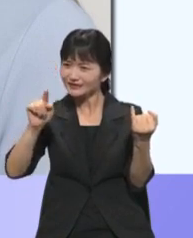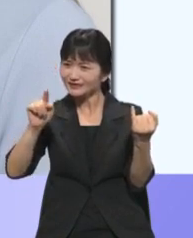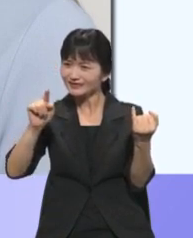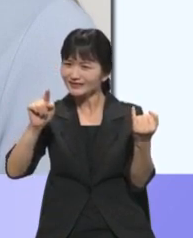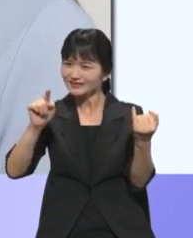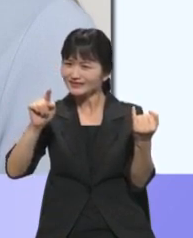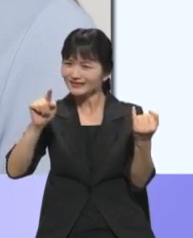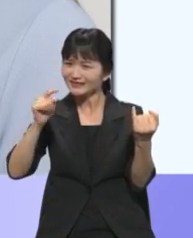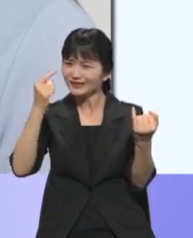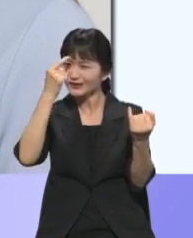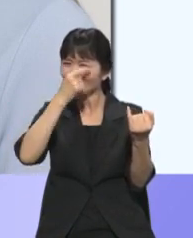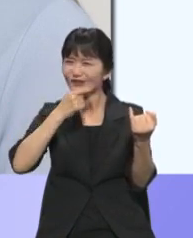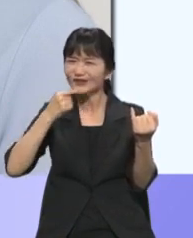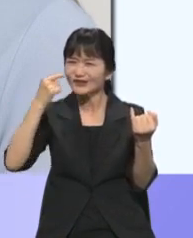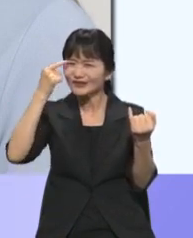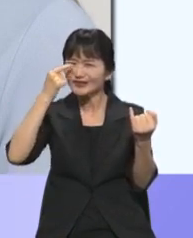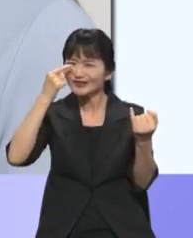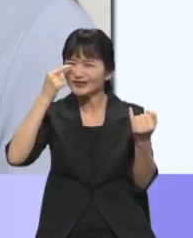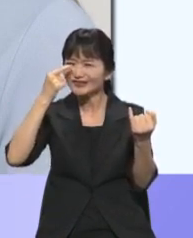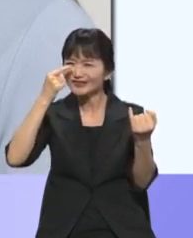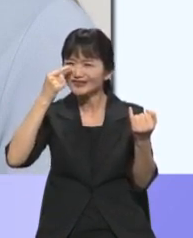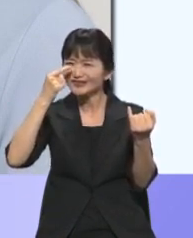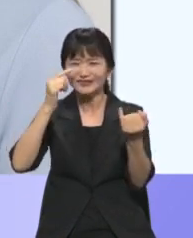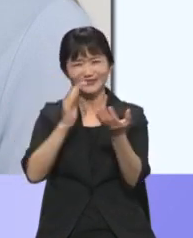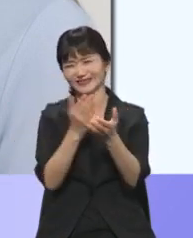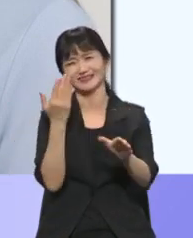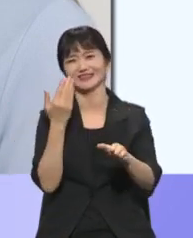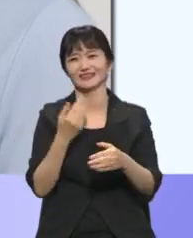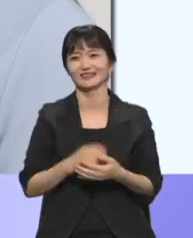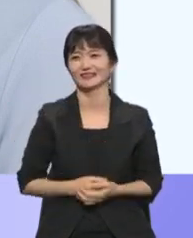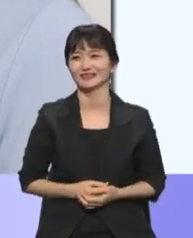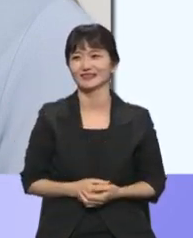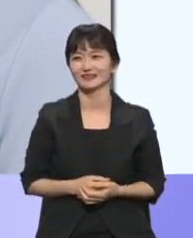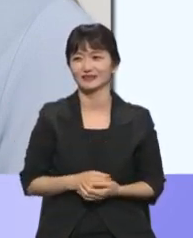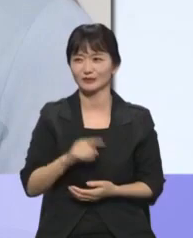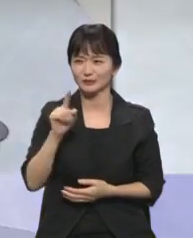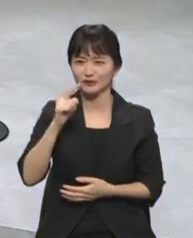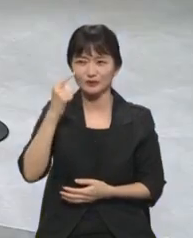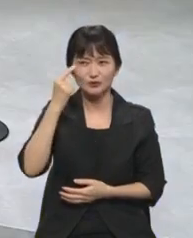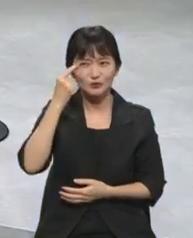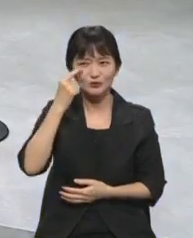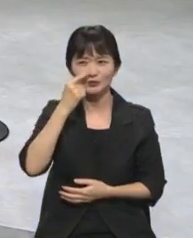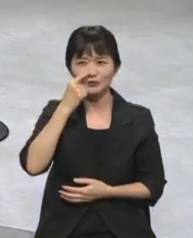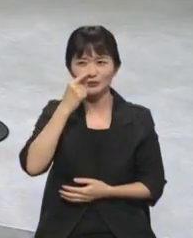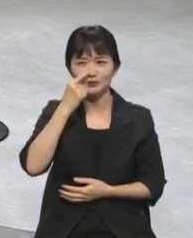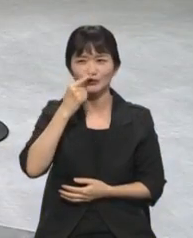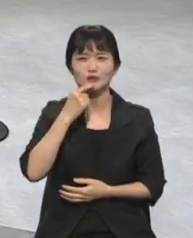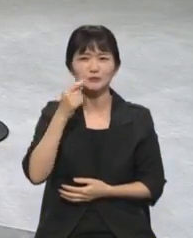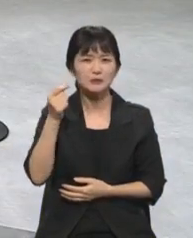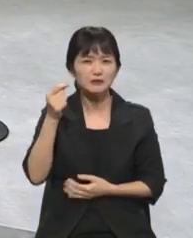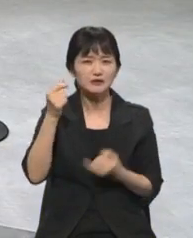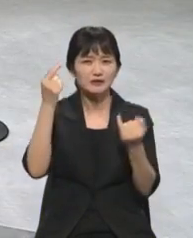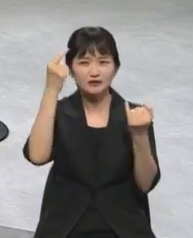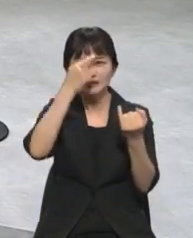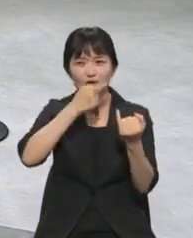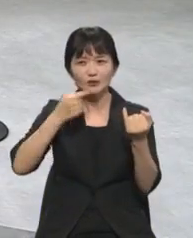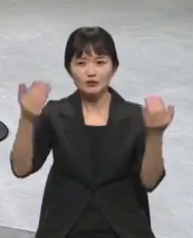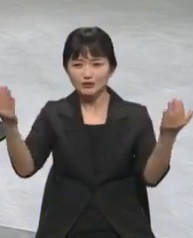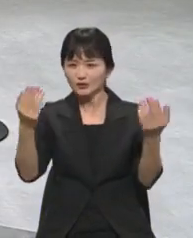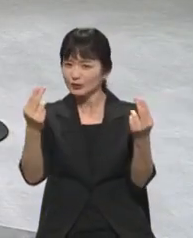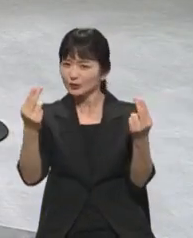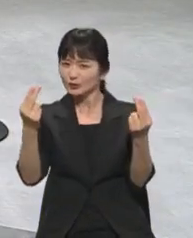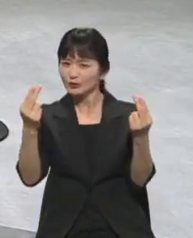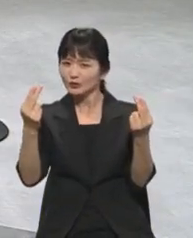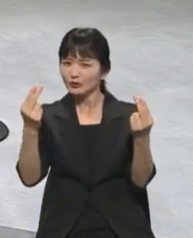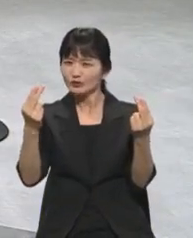각도가 이만큼 아 근데 묘하게 눈 코 입은 비슷한데 얼굴이 여기가